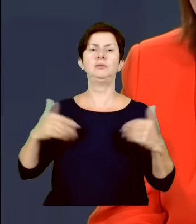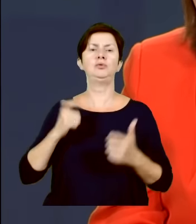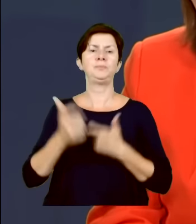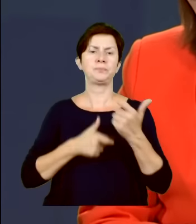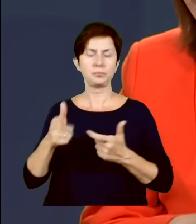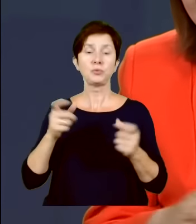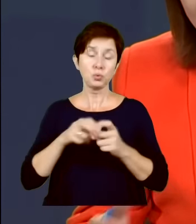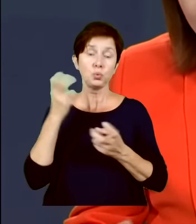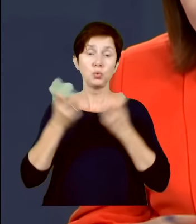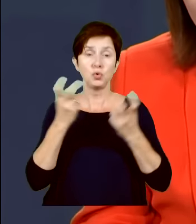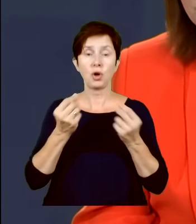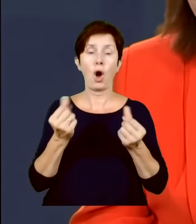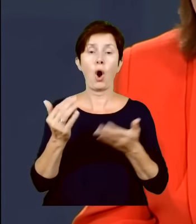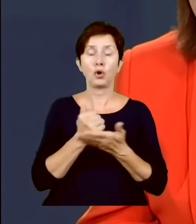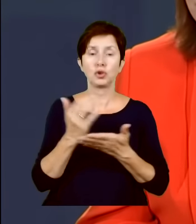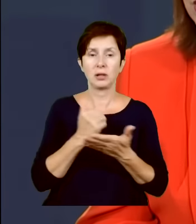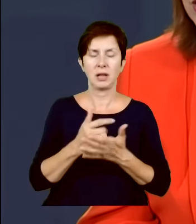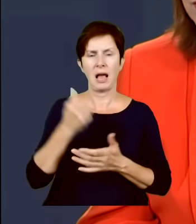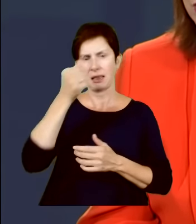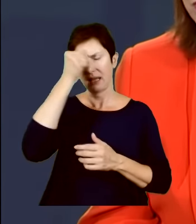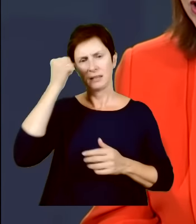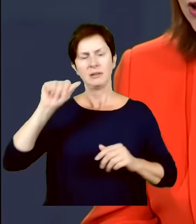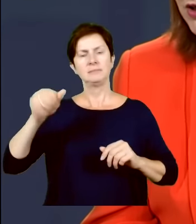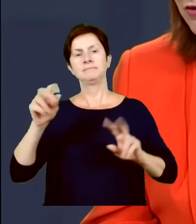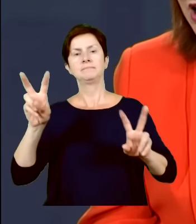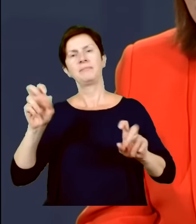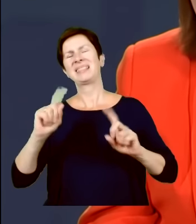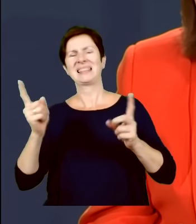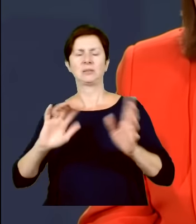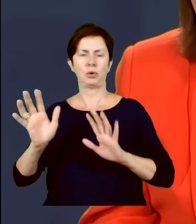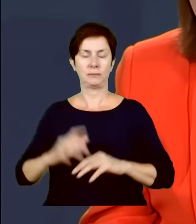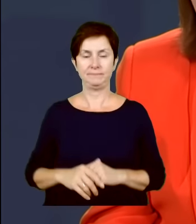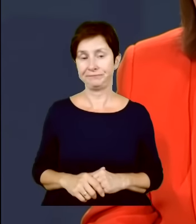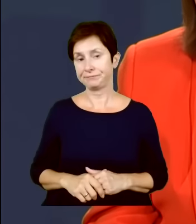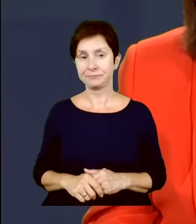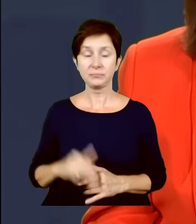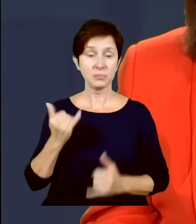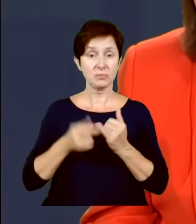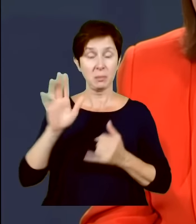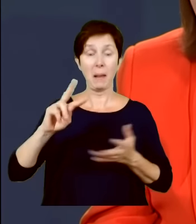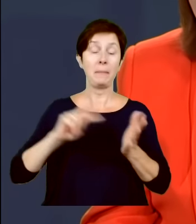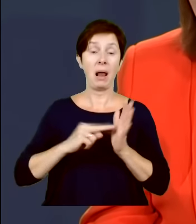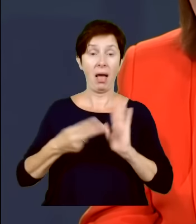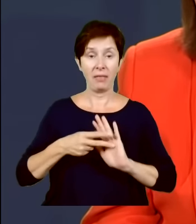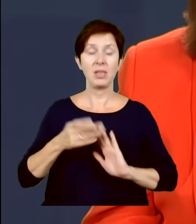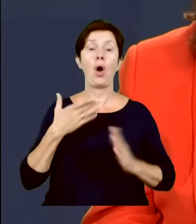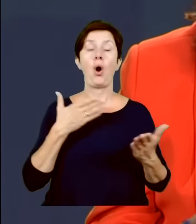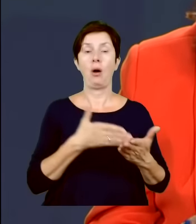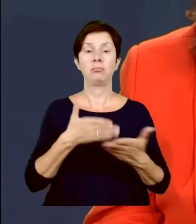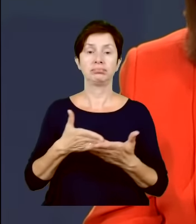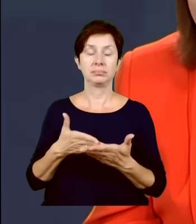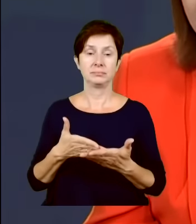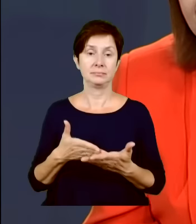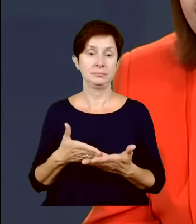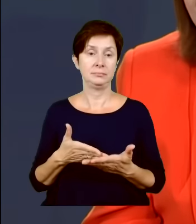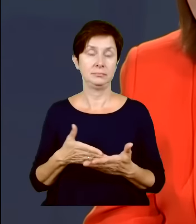oszczędności a nazywają to oczywiście w jakiś inny sposób Jeżeli chcą mają plany dotyczące ograniczenia